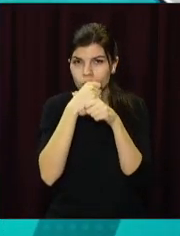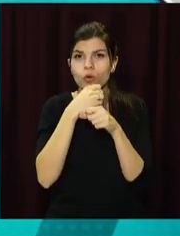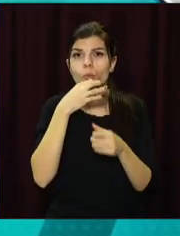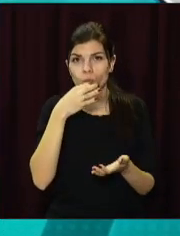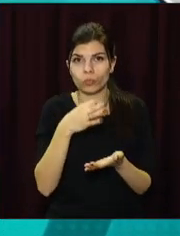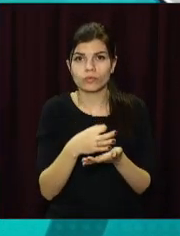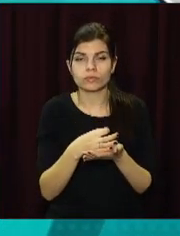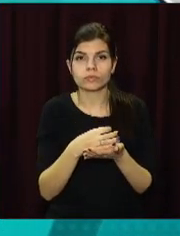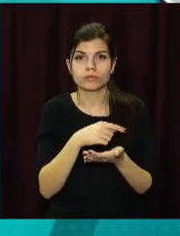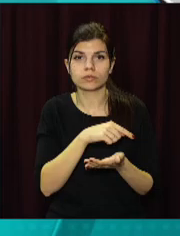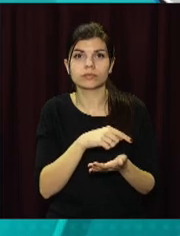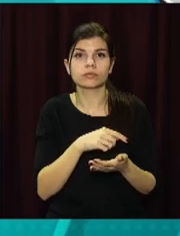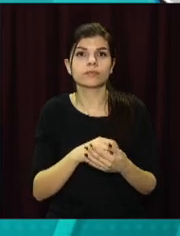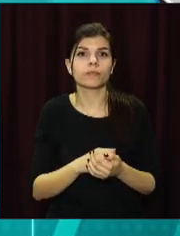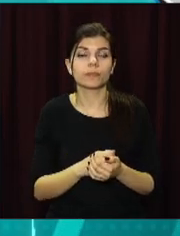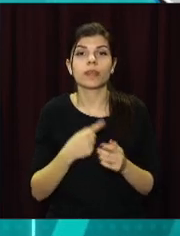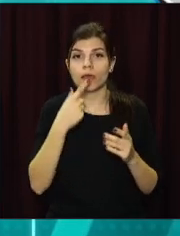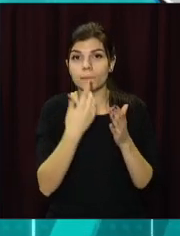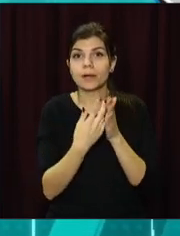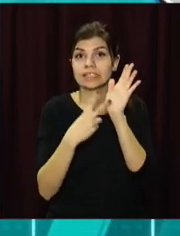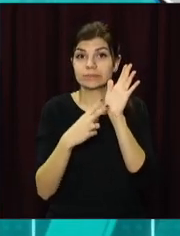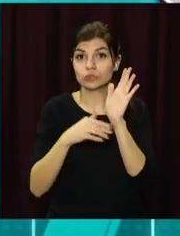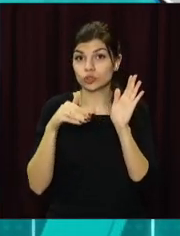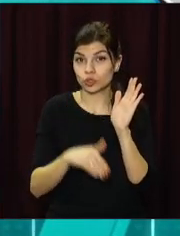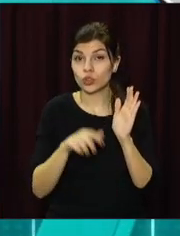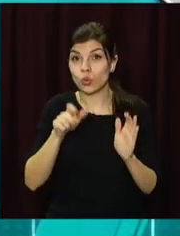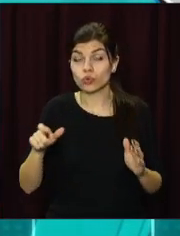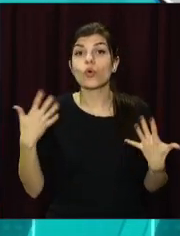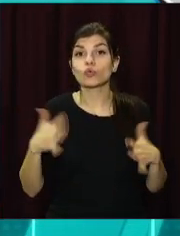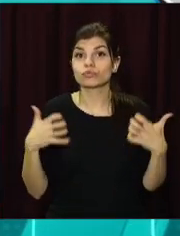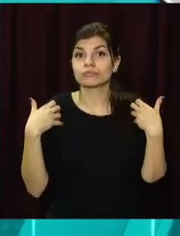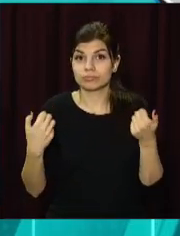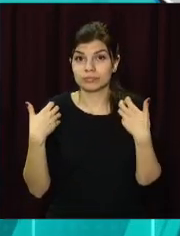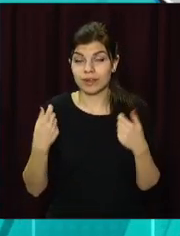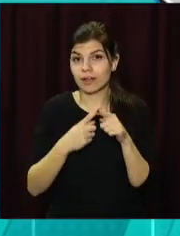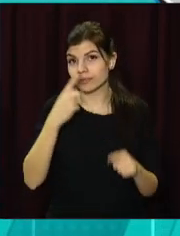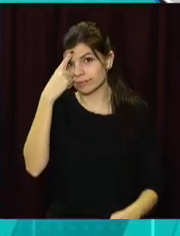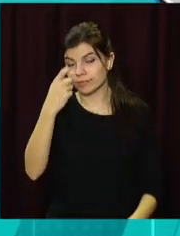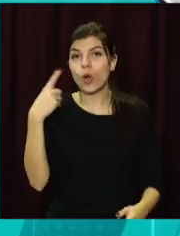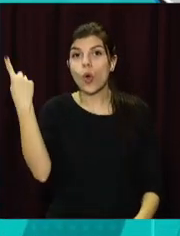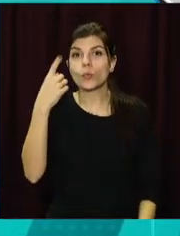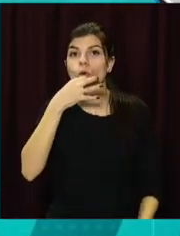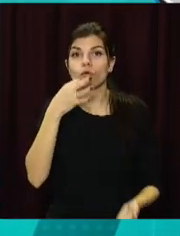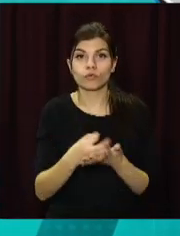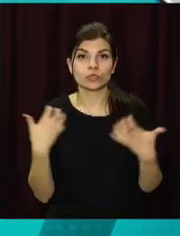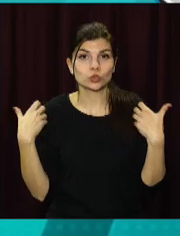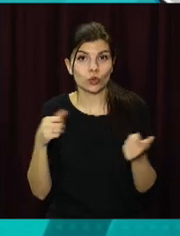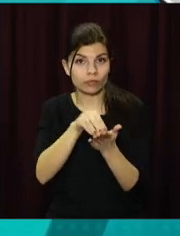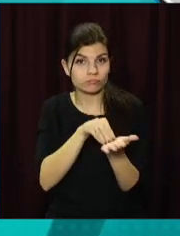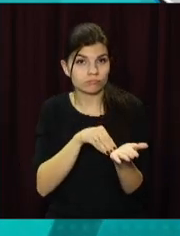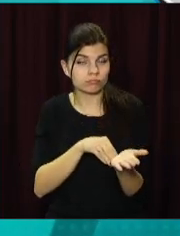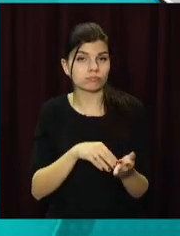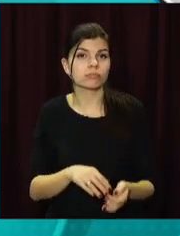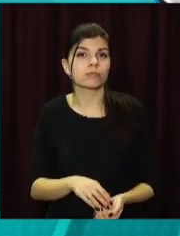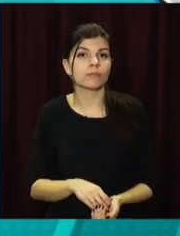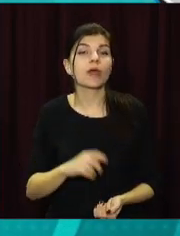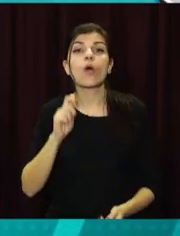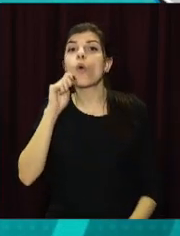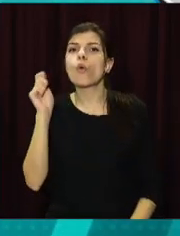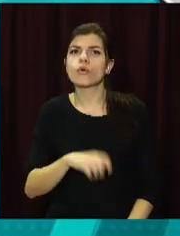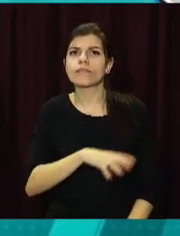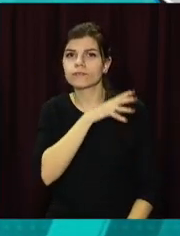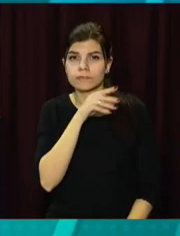підтверджених випадків коронавірусу. З них майже 70 тисяч людей вже одужали, повідомляють в обласному департаменті охорони здоров'я. В Україні